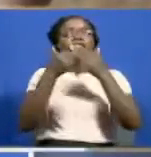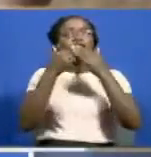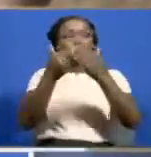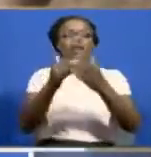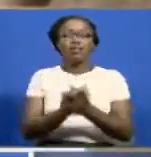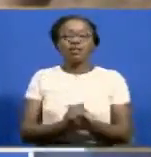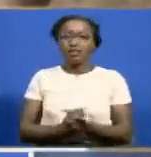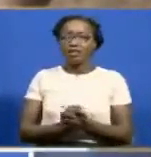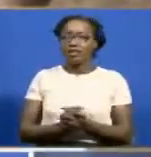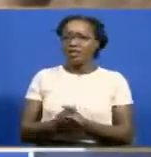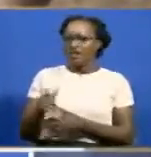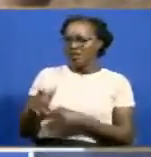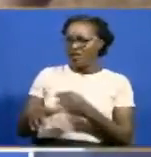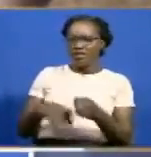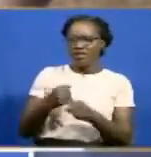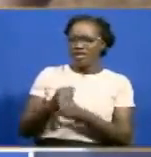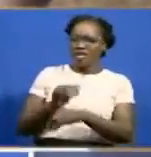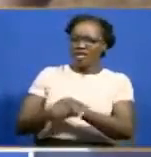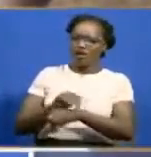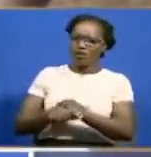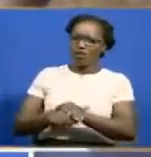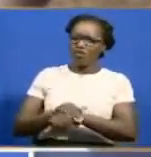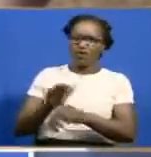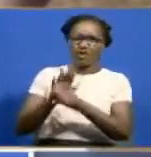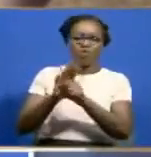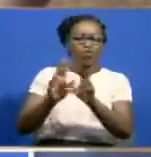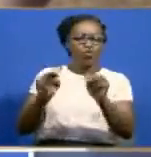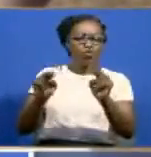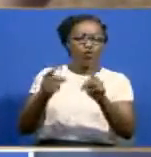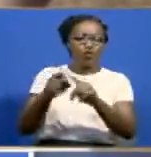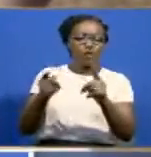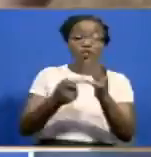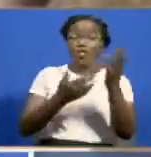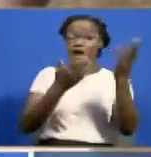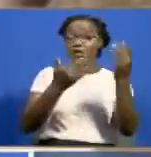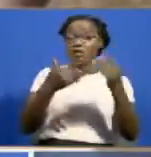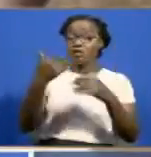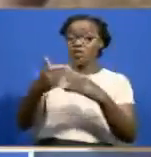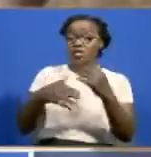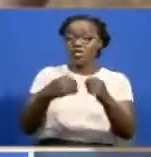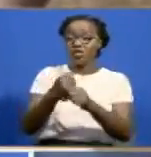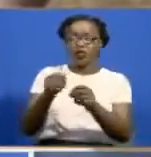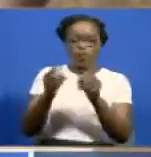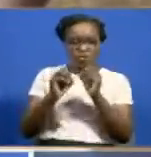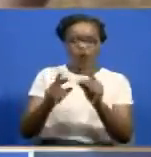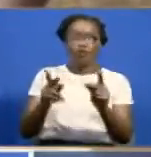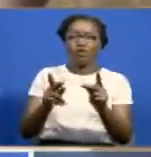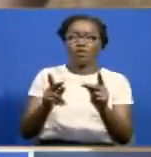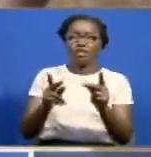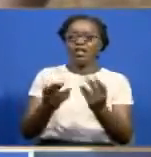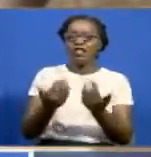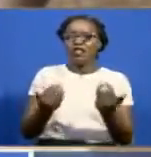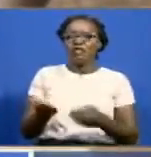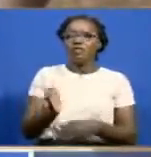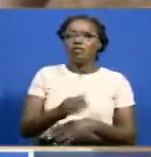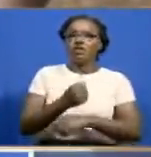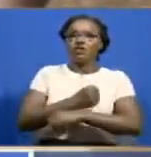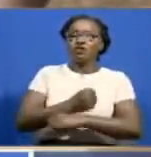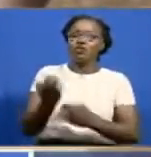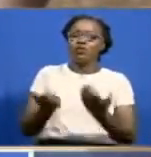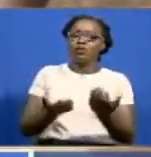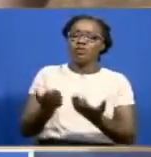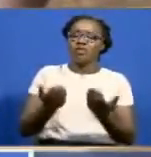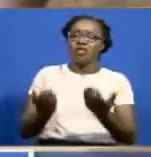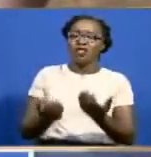Sioni kama hii mwaka imetupeleka mzuri, lakini tuna hope next year itakuwa sawa at least kiasi watoto warudi shule, mabiashara